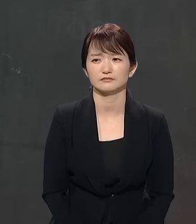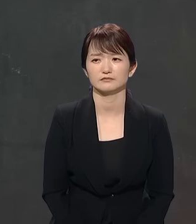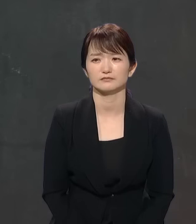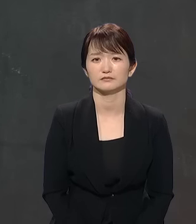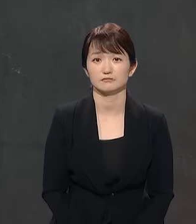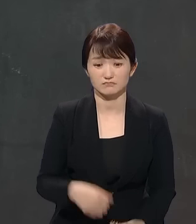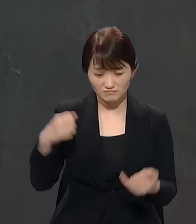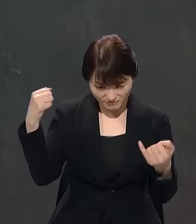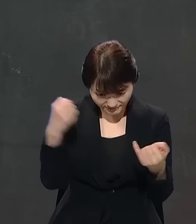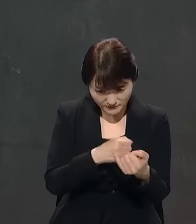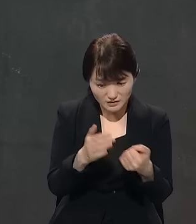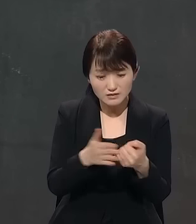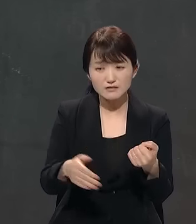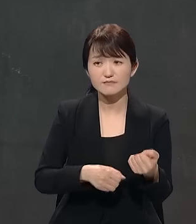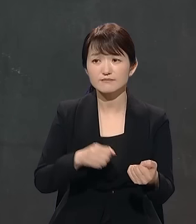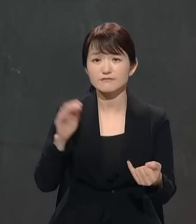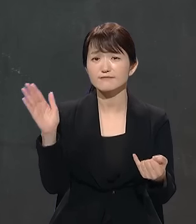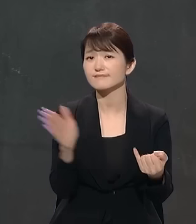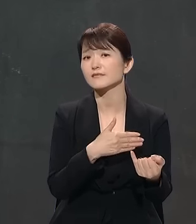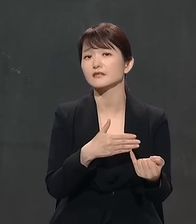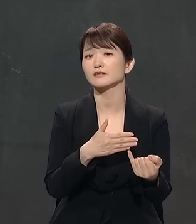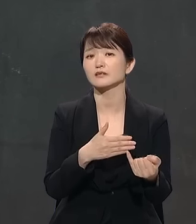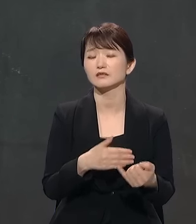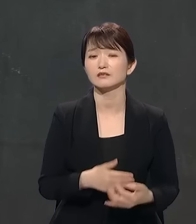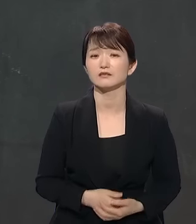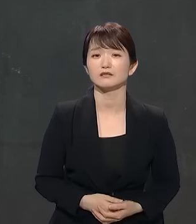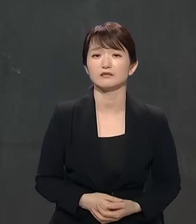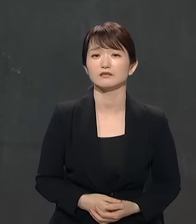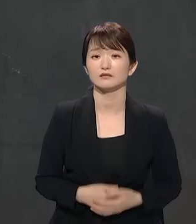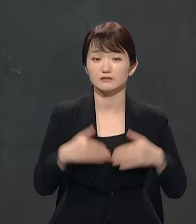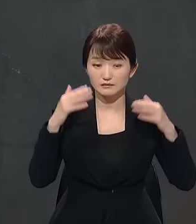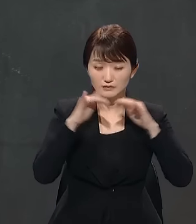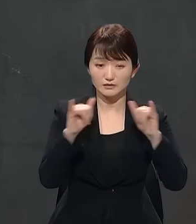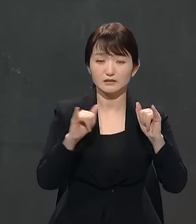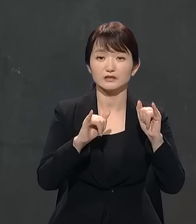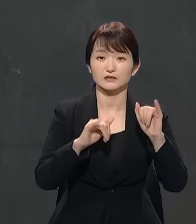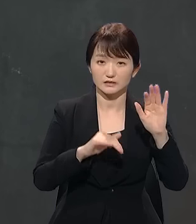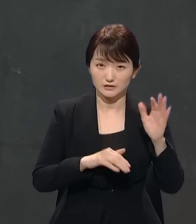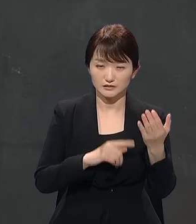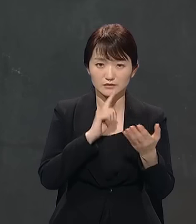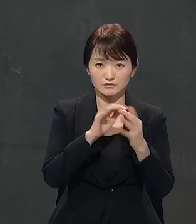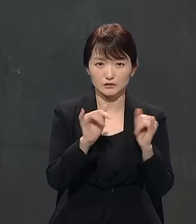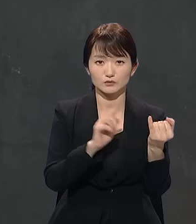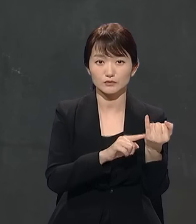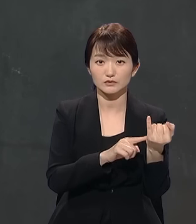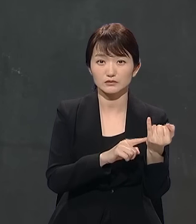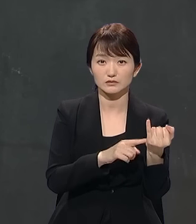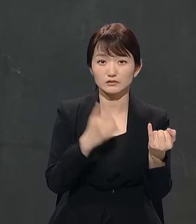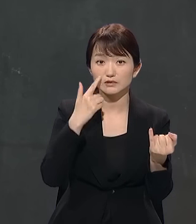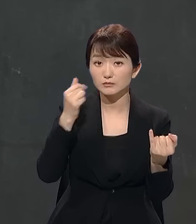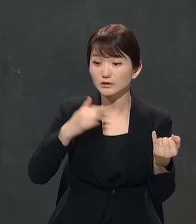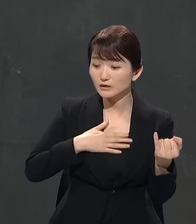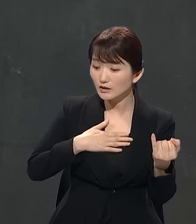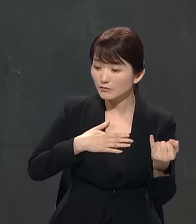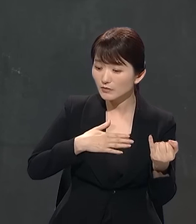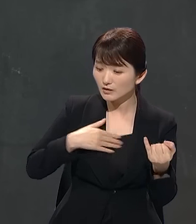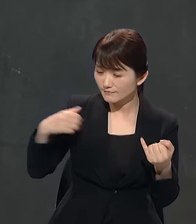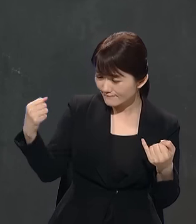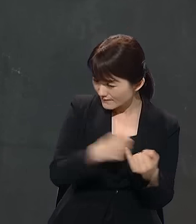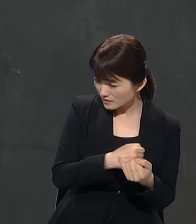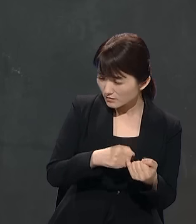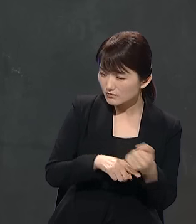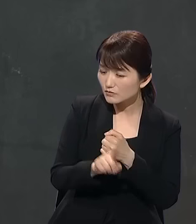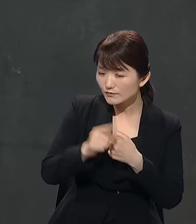아, 때릴만 하니까 때리는 거지. 자, 성인이 된 제보자가 아빠, 대체 왜 나만 학대를 해?